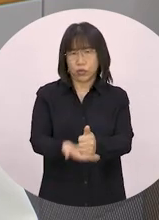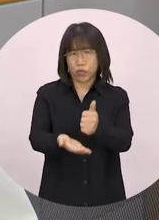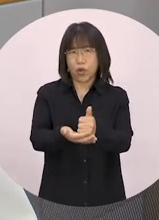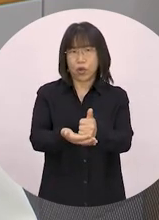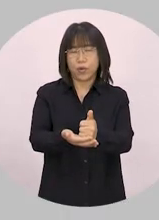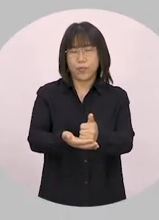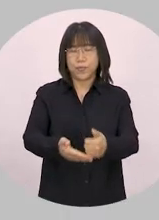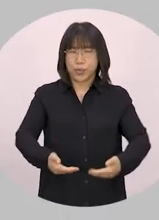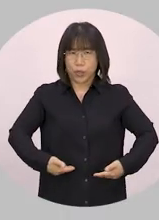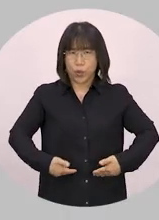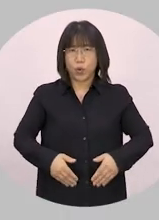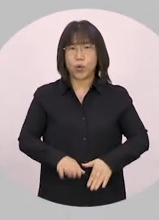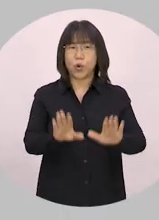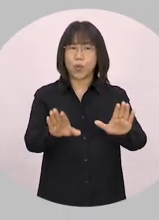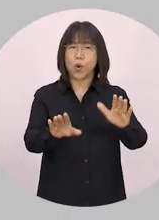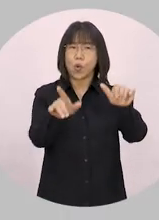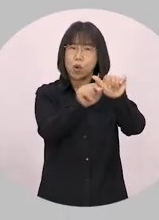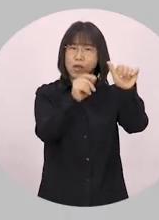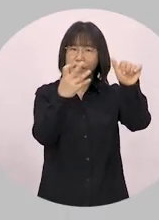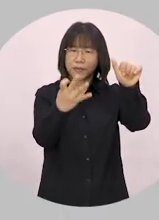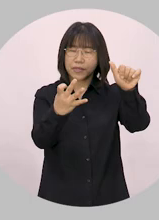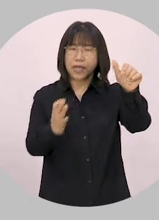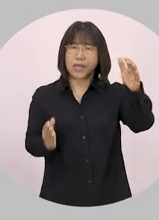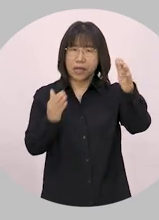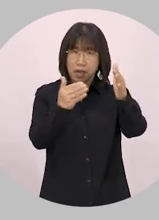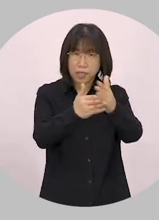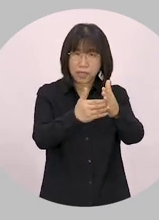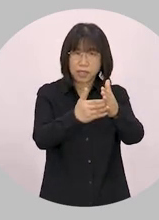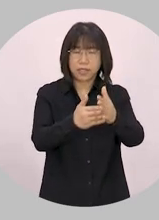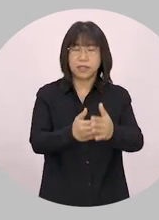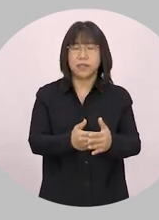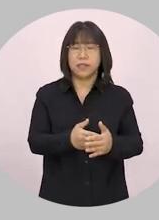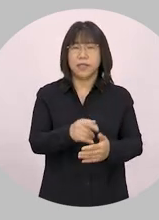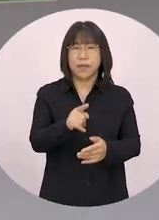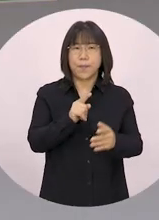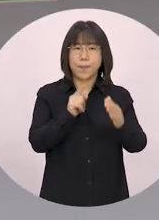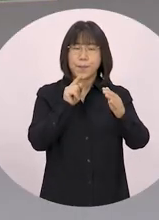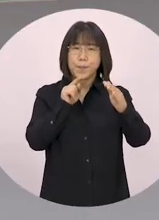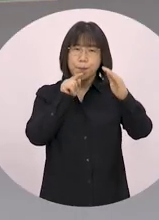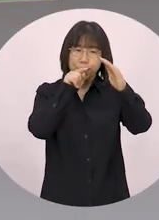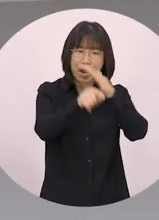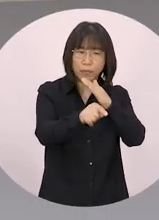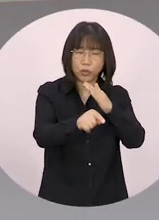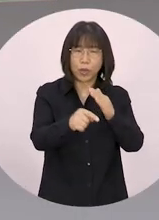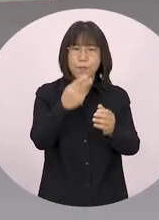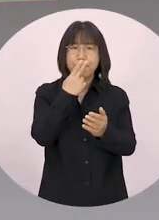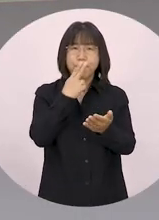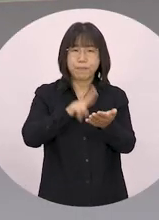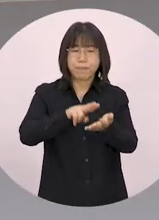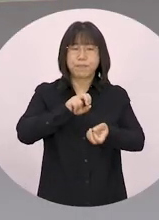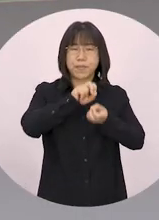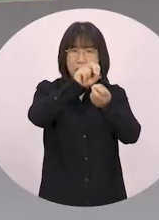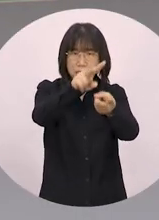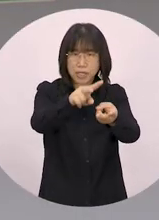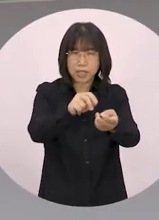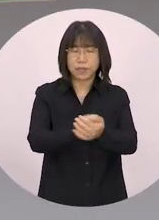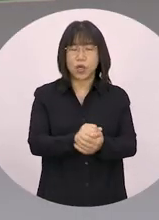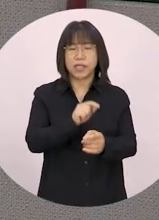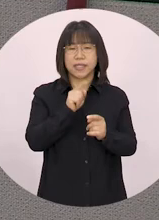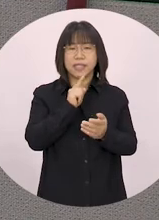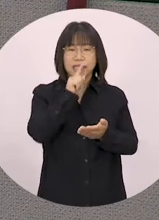합니다. 신청 기간은 오는 14일까지며 강서구 장학회 사무국에 방문 또는